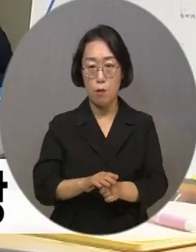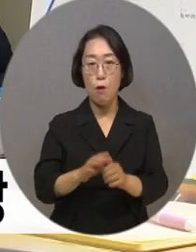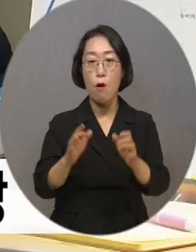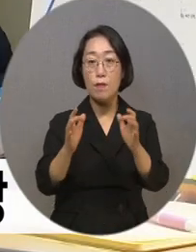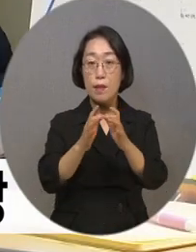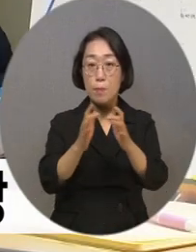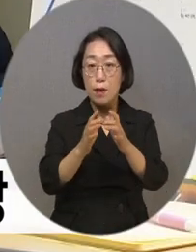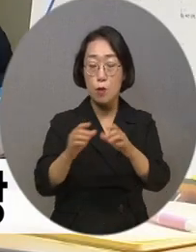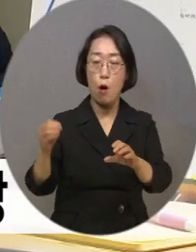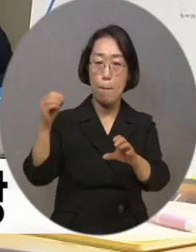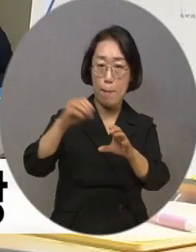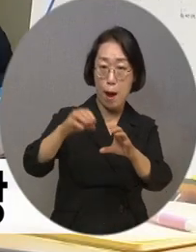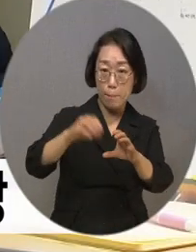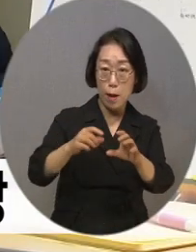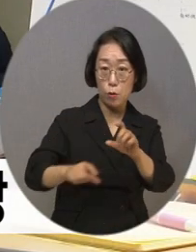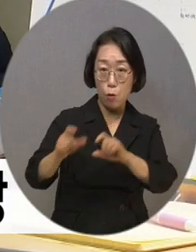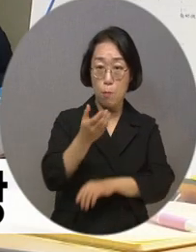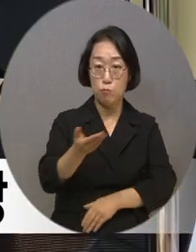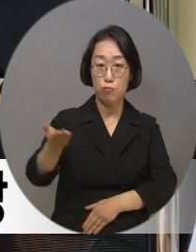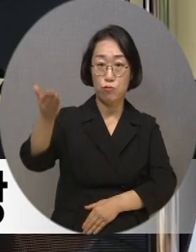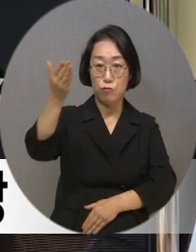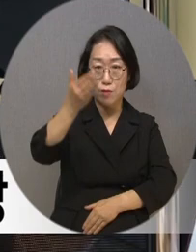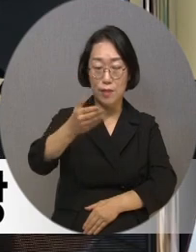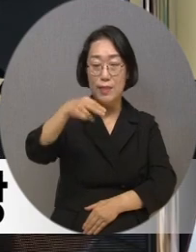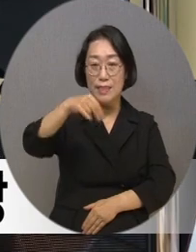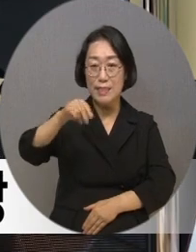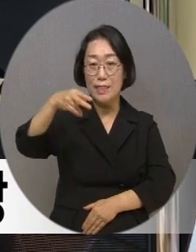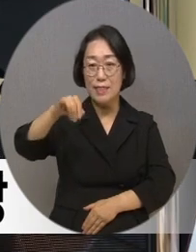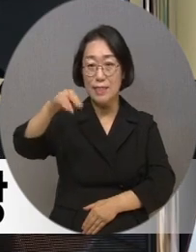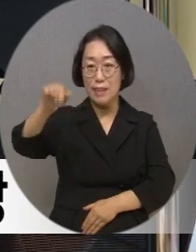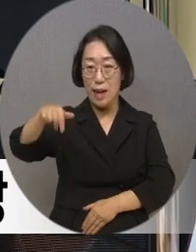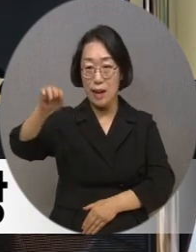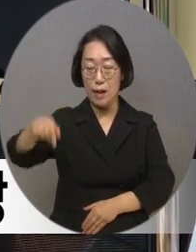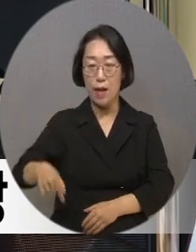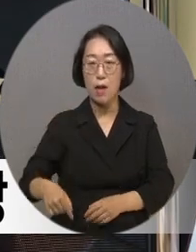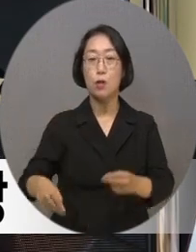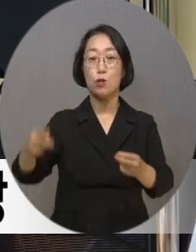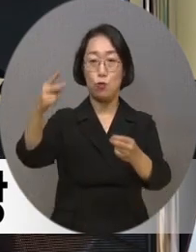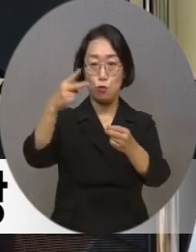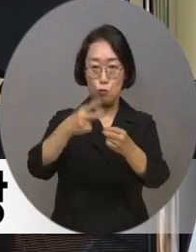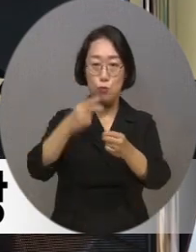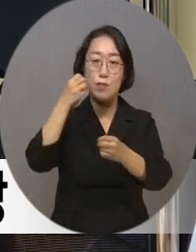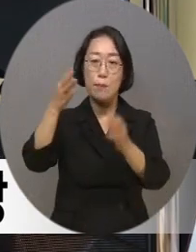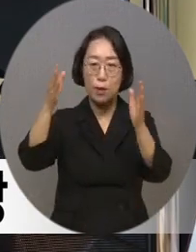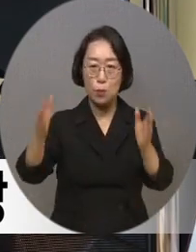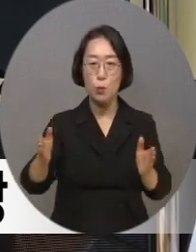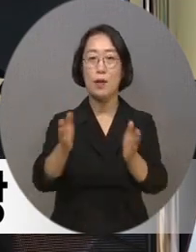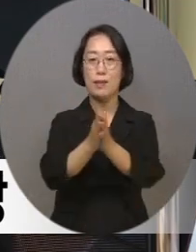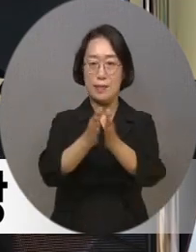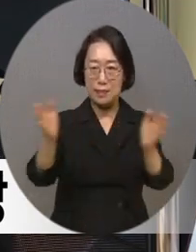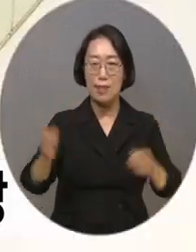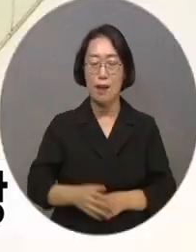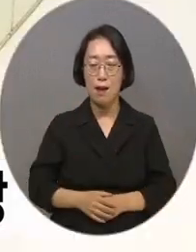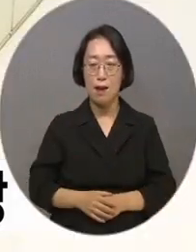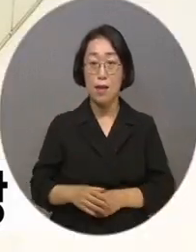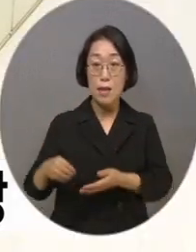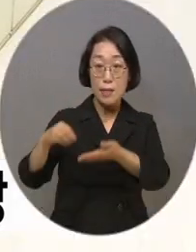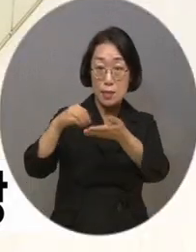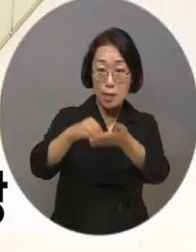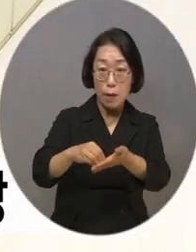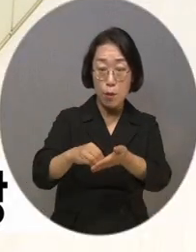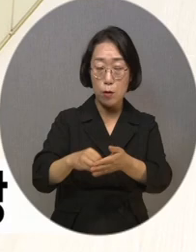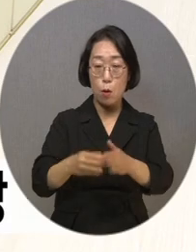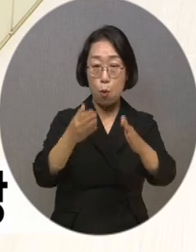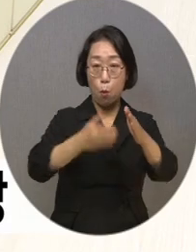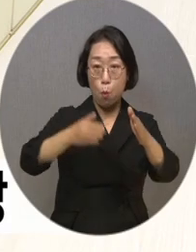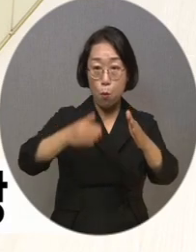구축하는 시시각각 프로젝트 시즌2를 이번 달부터 3개월간 추진합니다. 프로젝트에 참여하는 전국